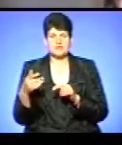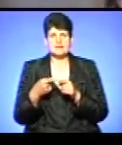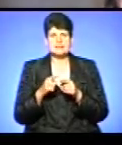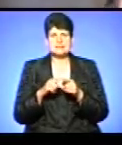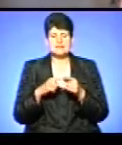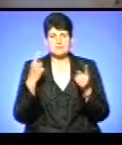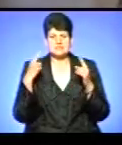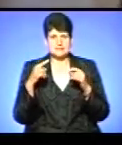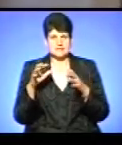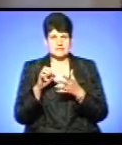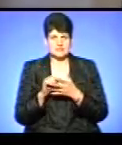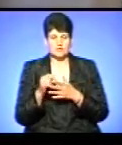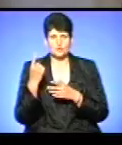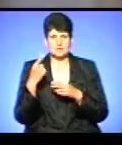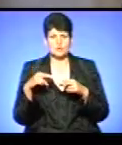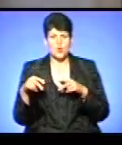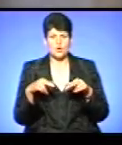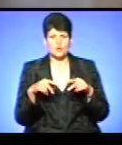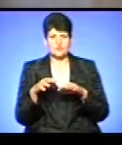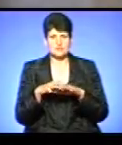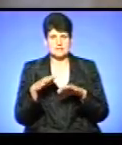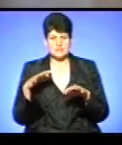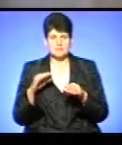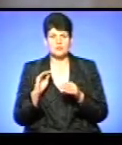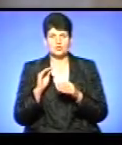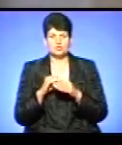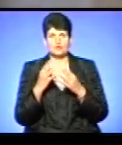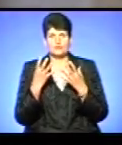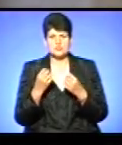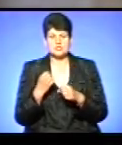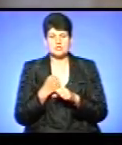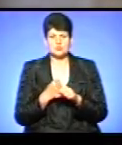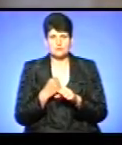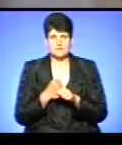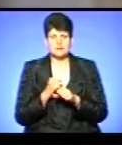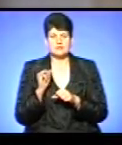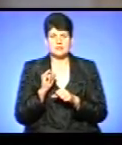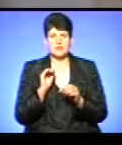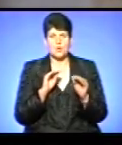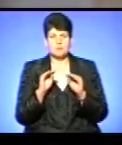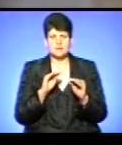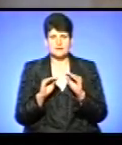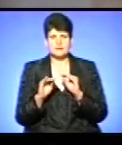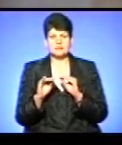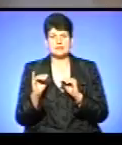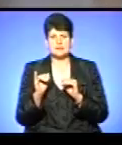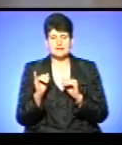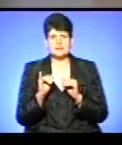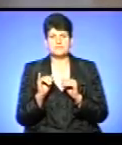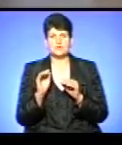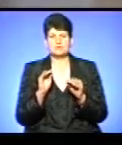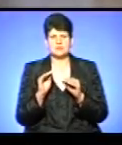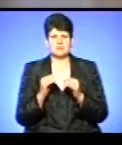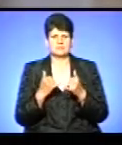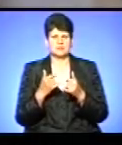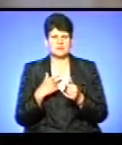мистецьких занять. 1 хореографічний зал ми додатково ще зробили. І обладнали, і обладнають вони саме вже для